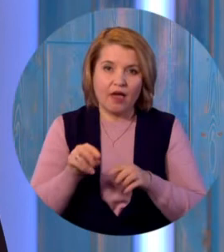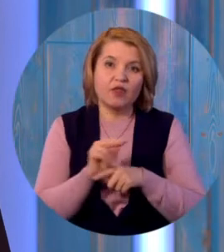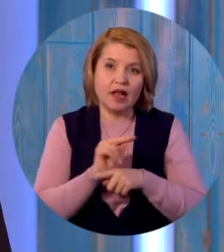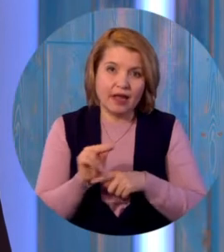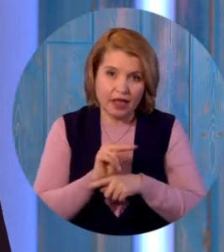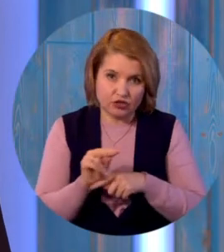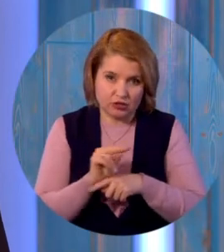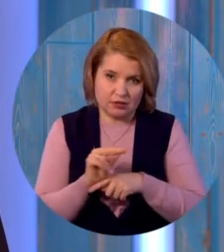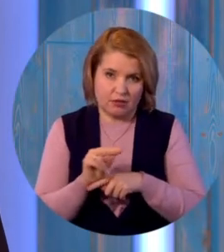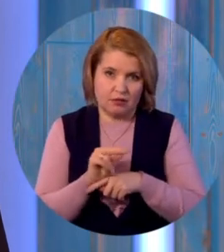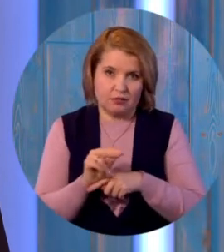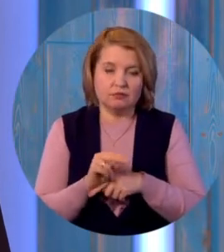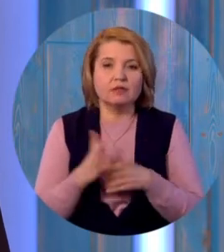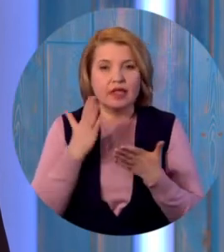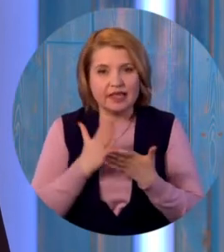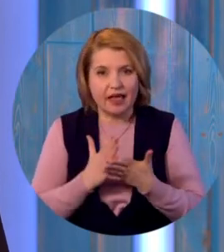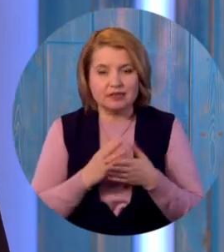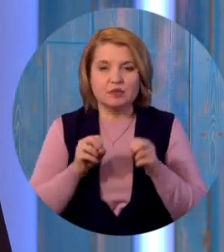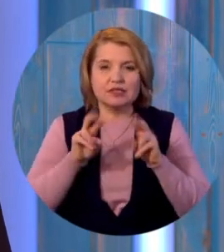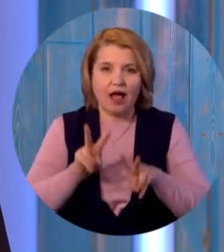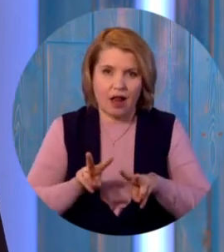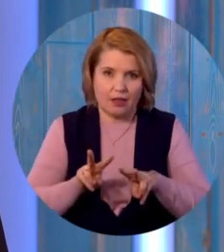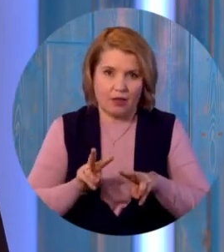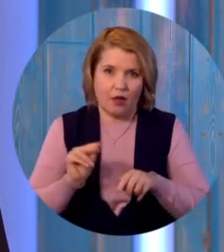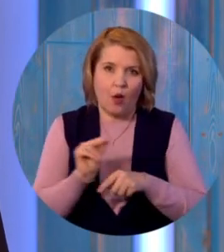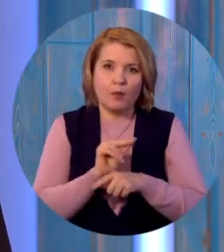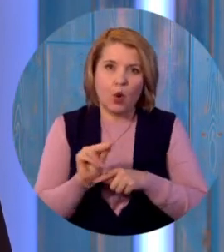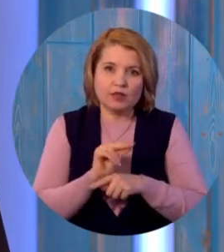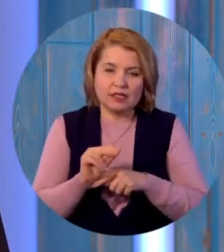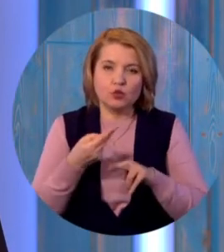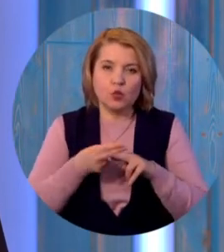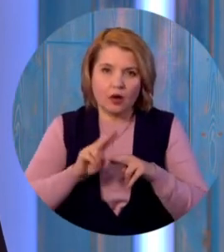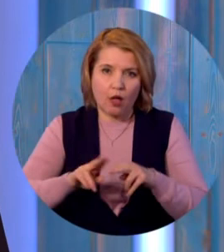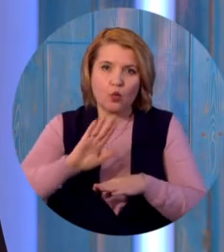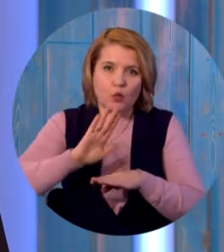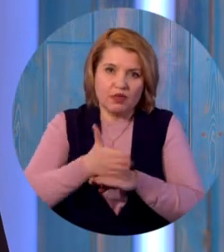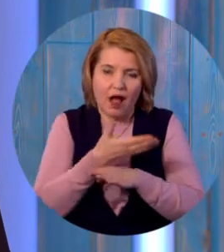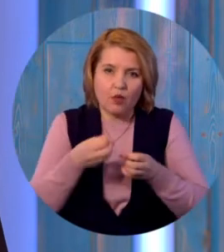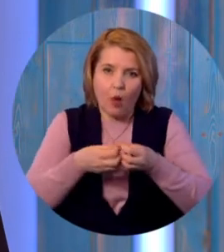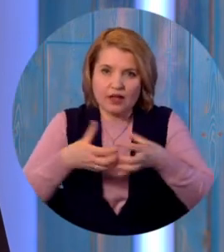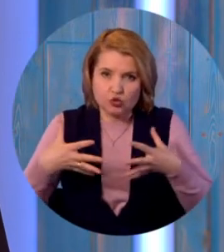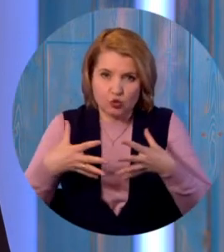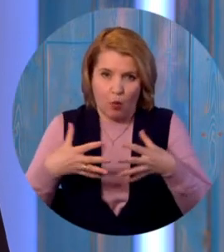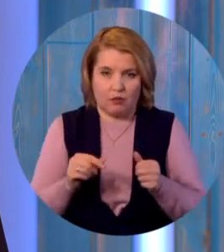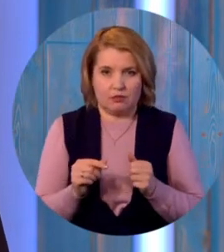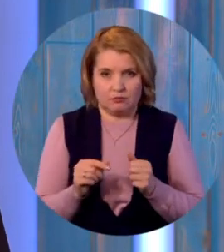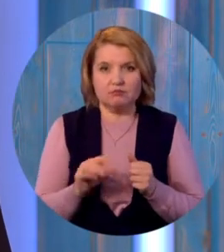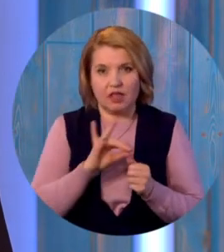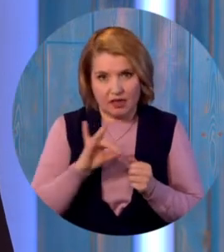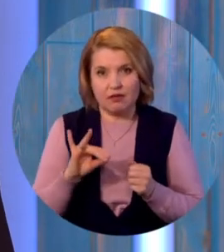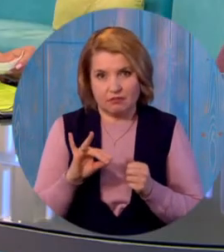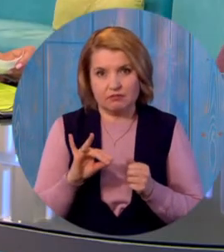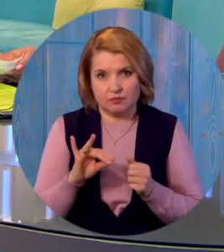уже консервативно. То есть есть процедуры, которые направлены для снятия отека и поддерживать в хорошем. Угу. Спасибо вам